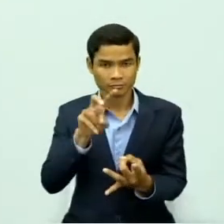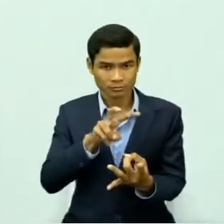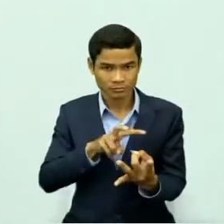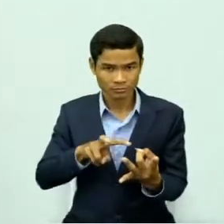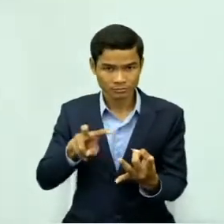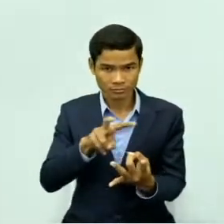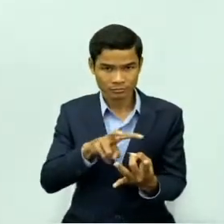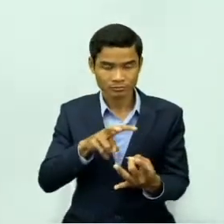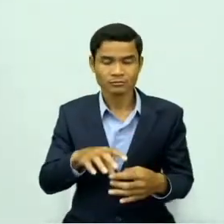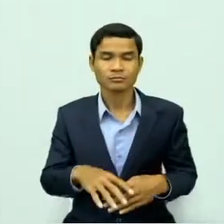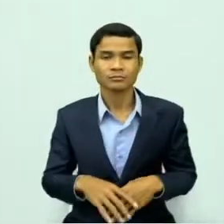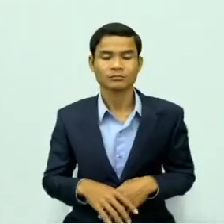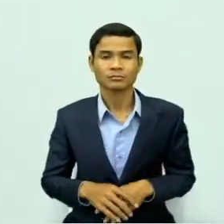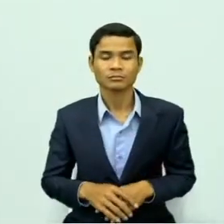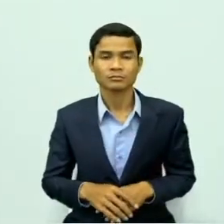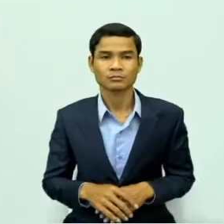bà